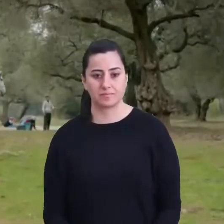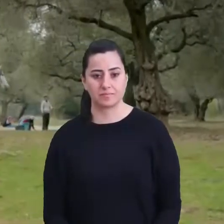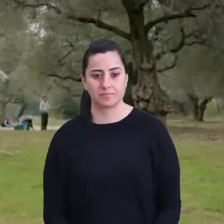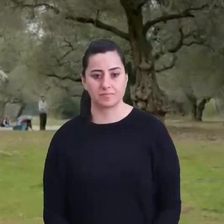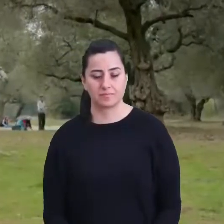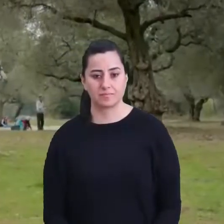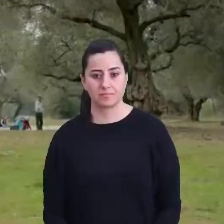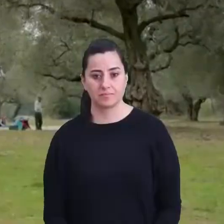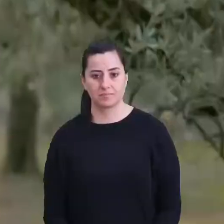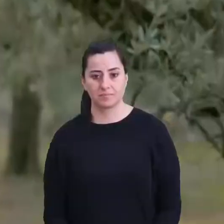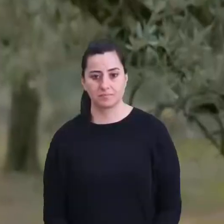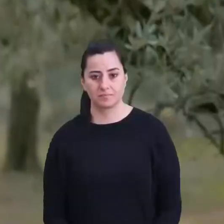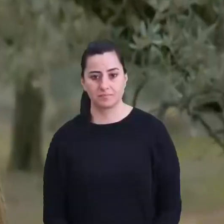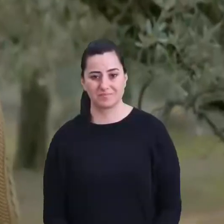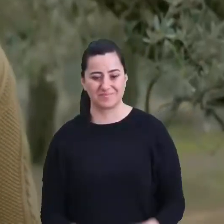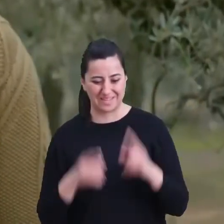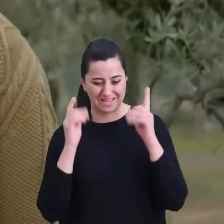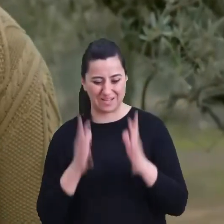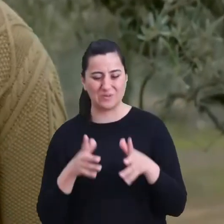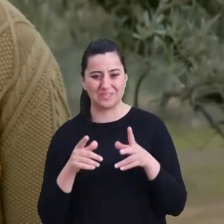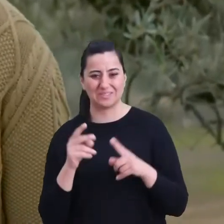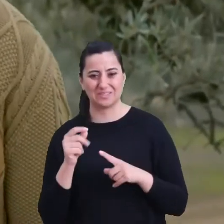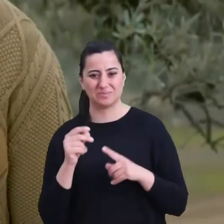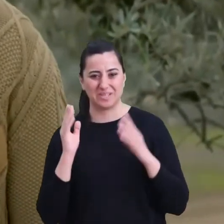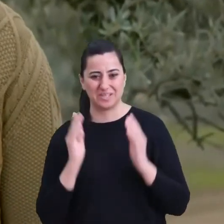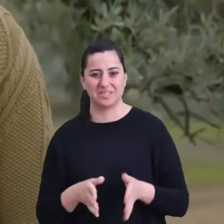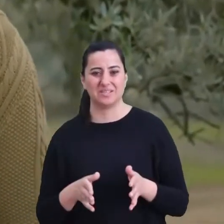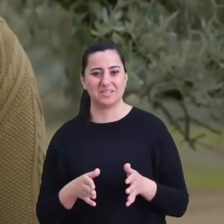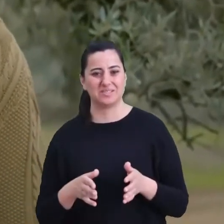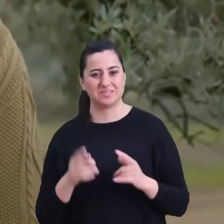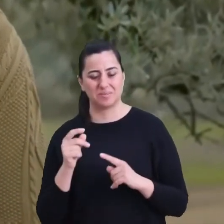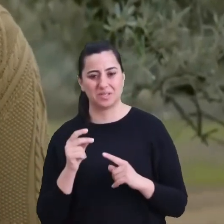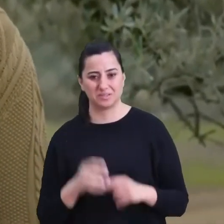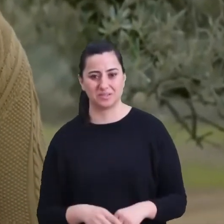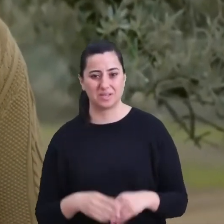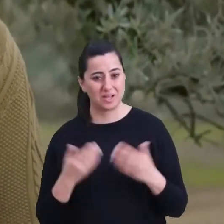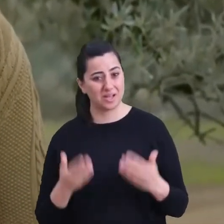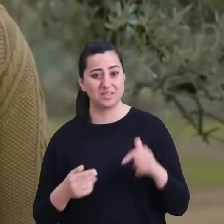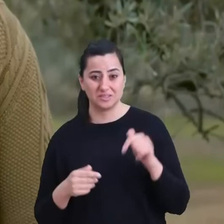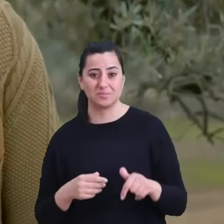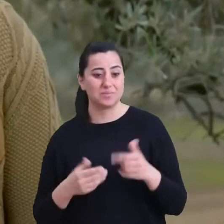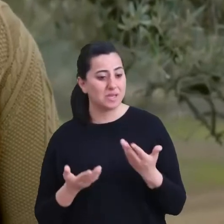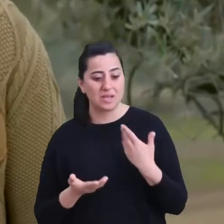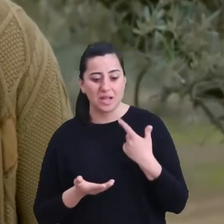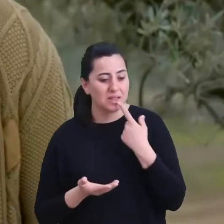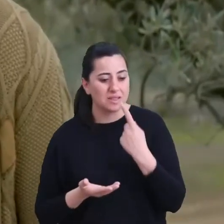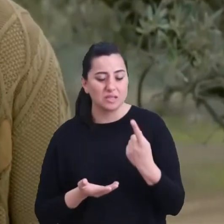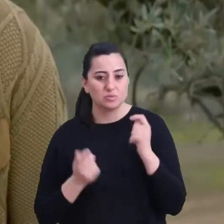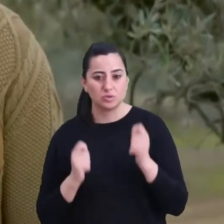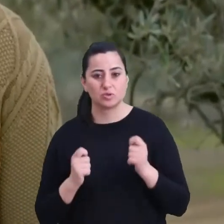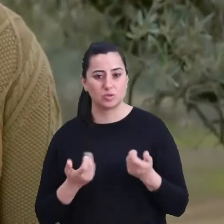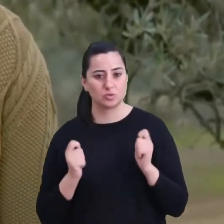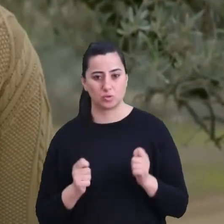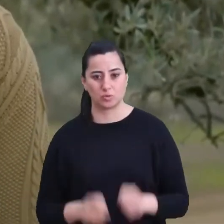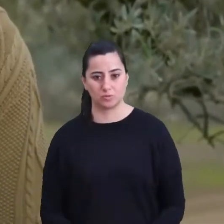Sedef. Ah ulan İsmail. Ah ulan İsmail. Hadi şimdi ayıkla bakalım pirincin taşını